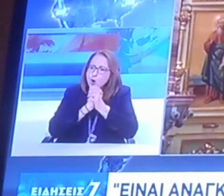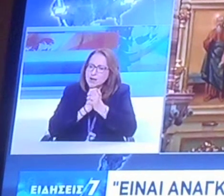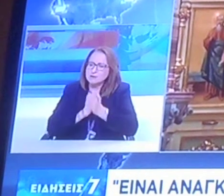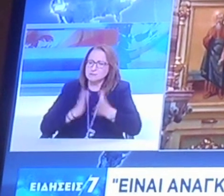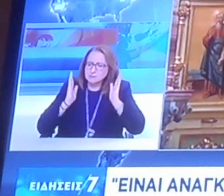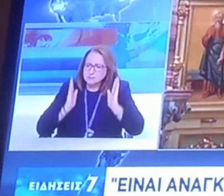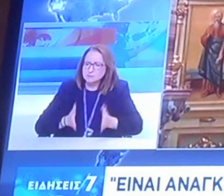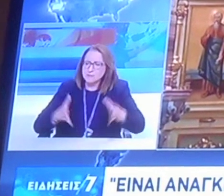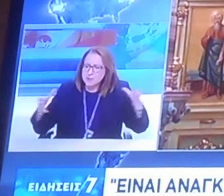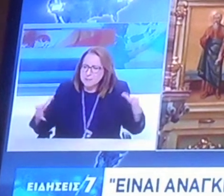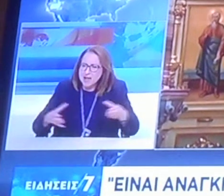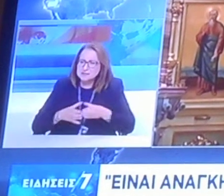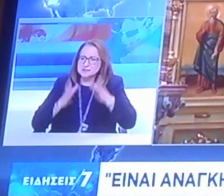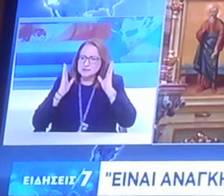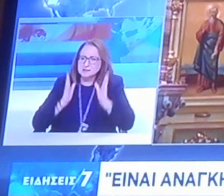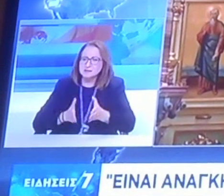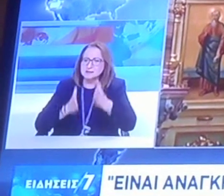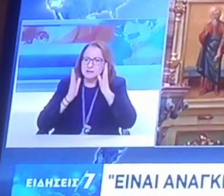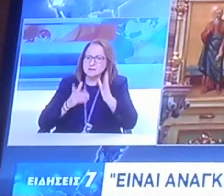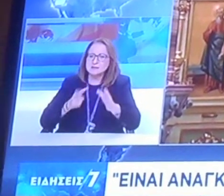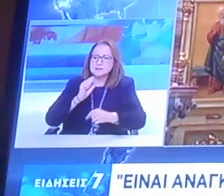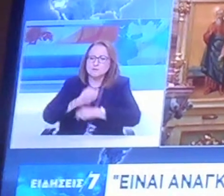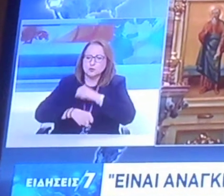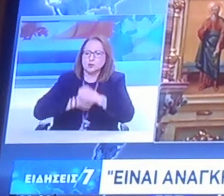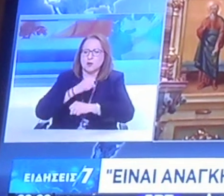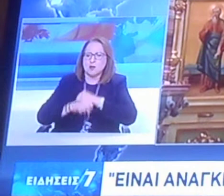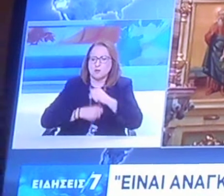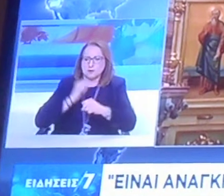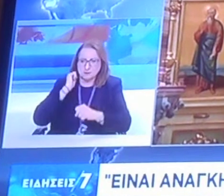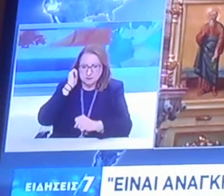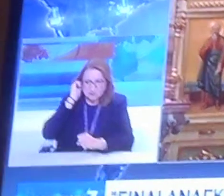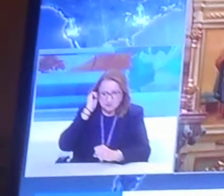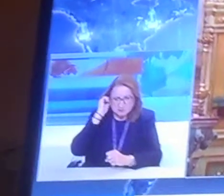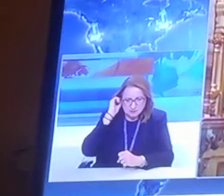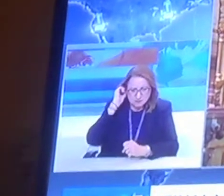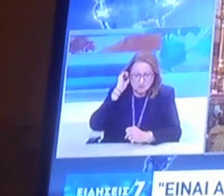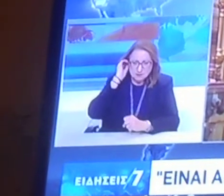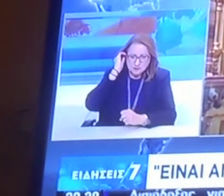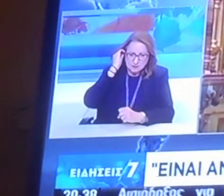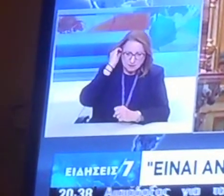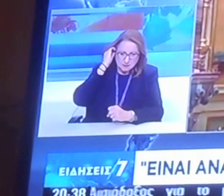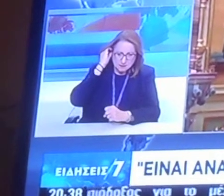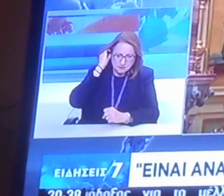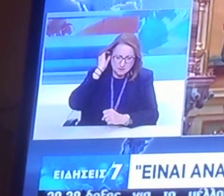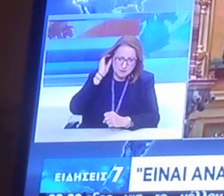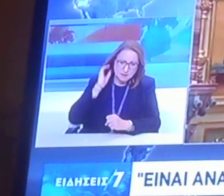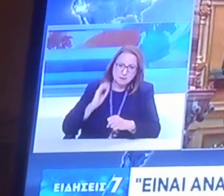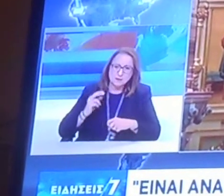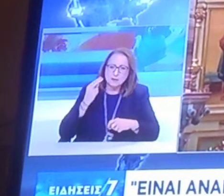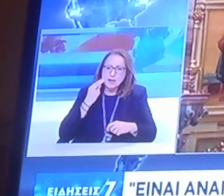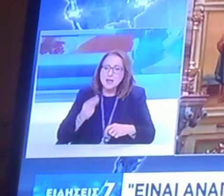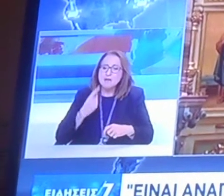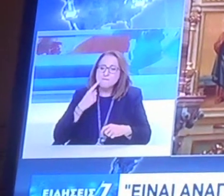αγώνα της μετανοίας και του αγιασμού. Βλέπουμε συνανθρώπους μας να υποφέρουν από